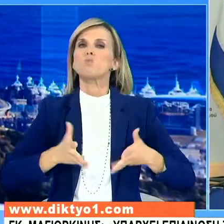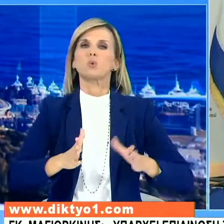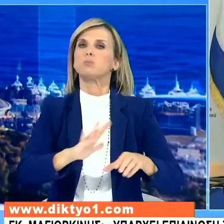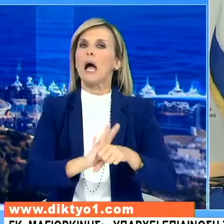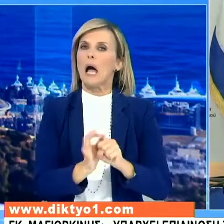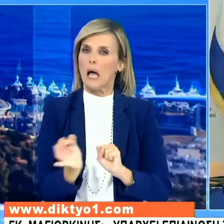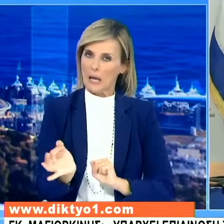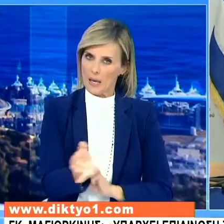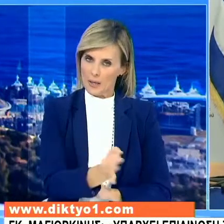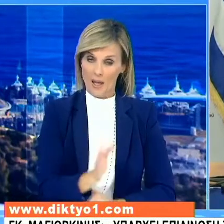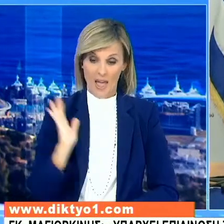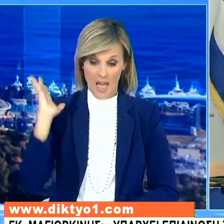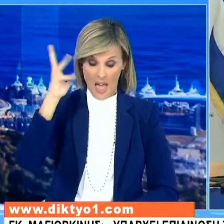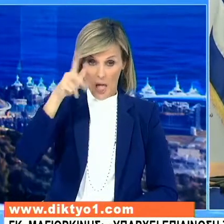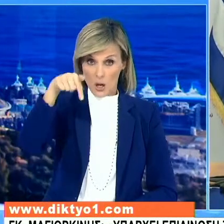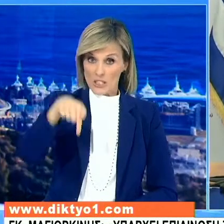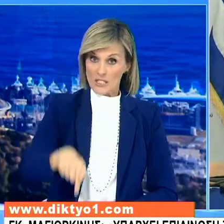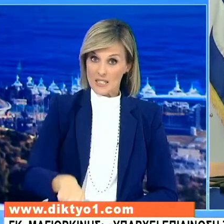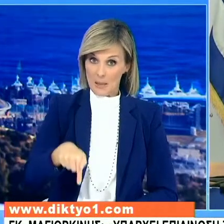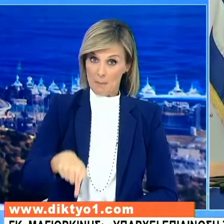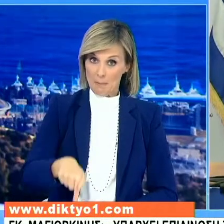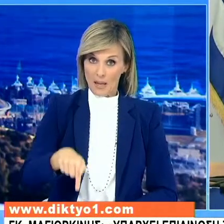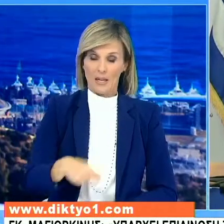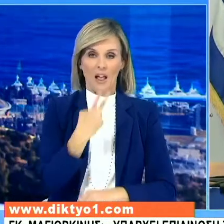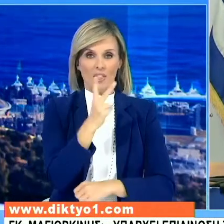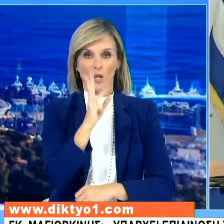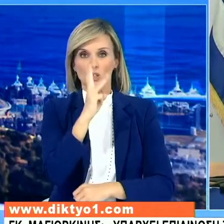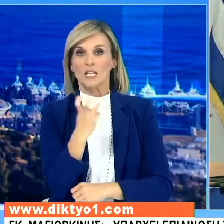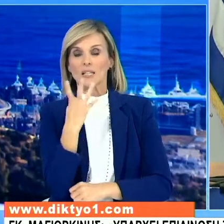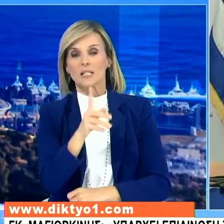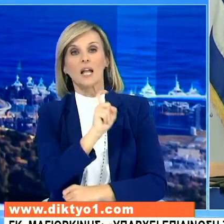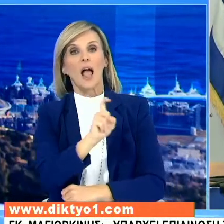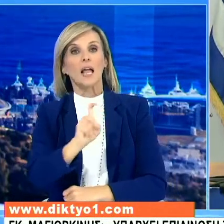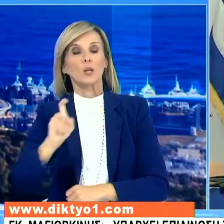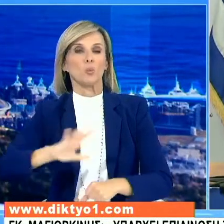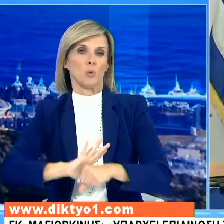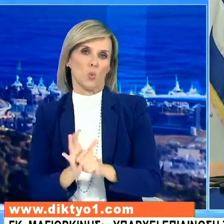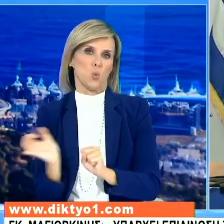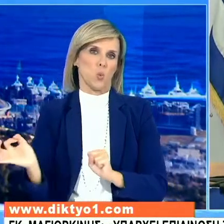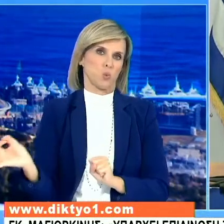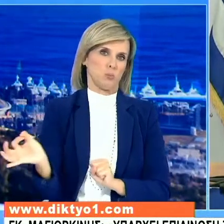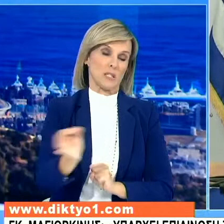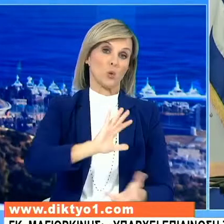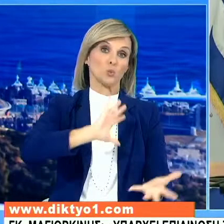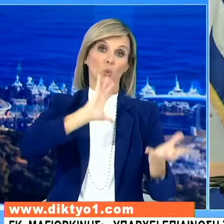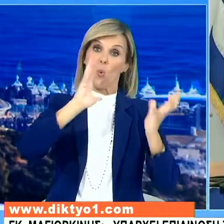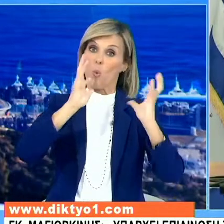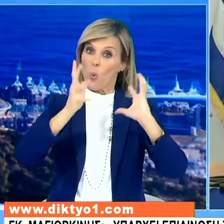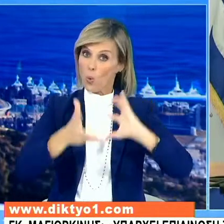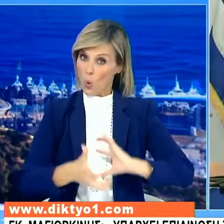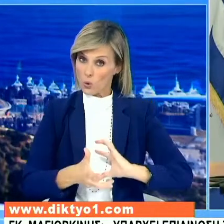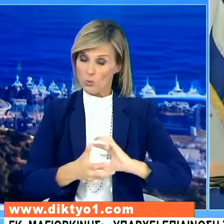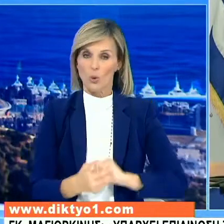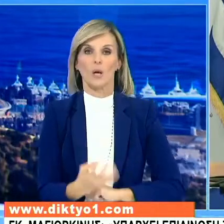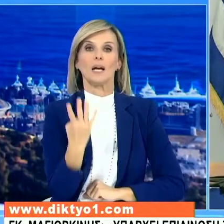σήμερα έχουμε καταγράψει περισσότερες από 234 εκατομμύρια μολύνσεις και περισσότερους από